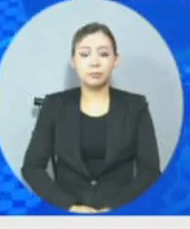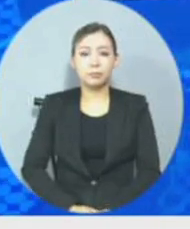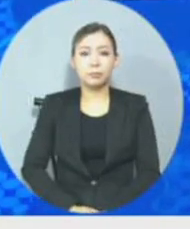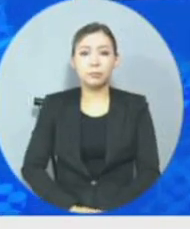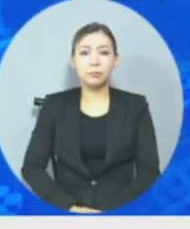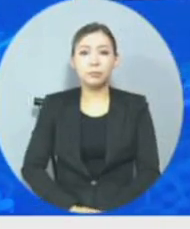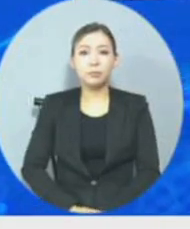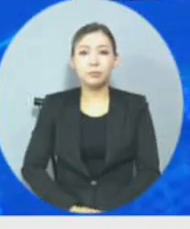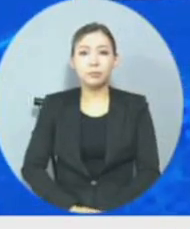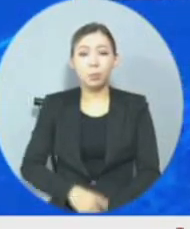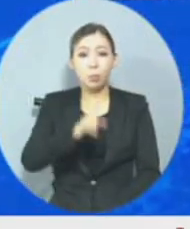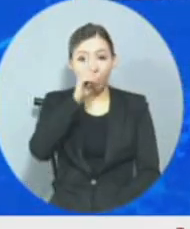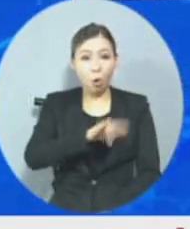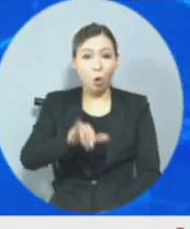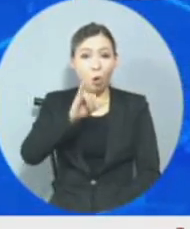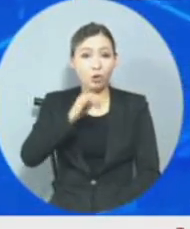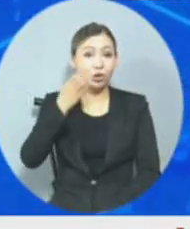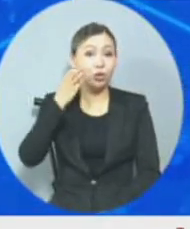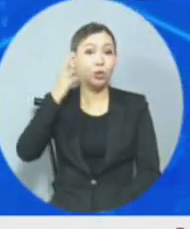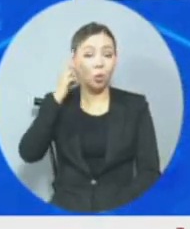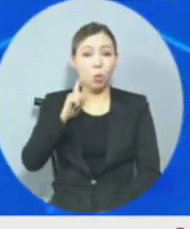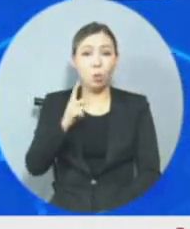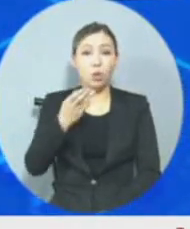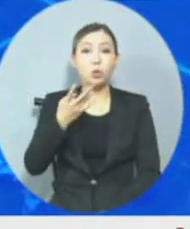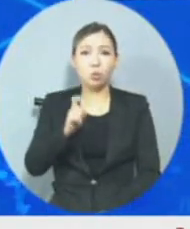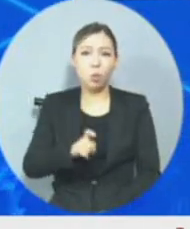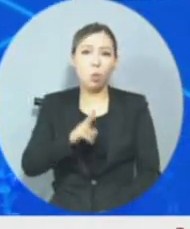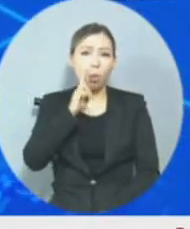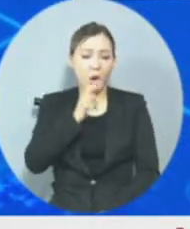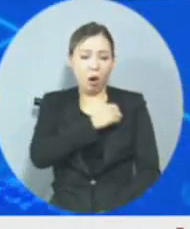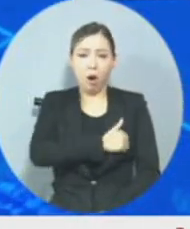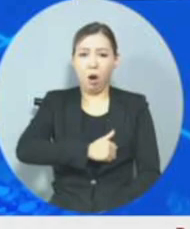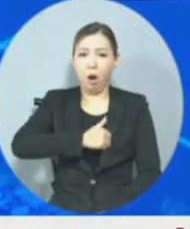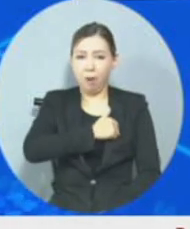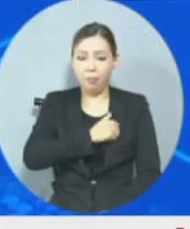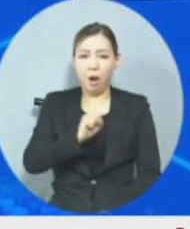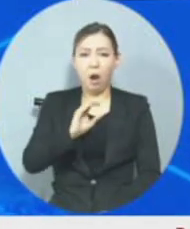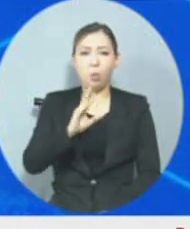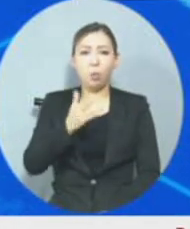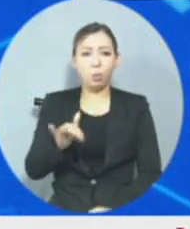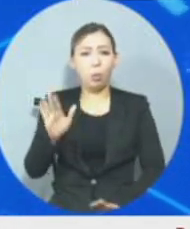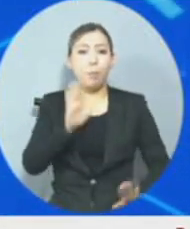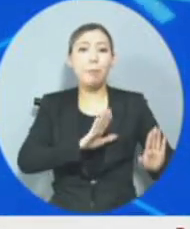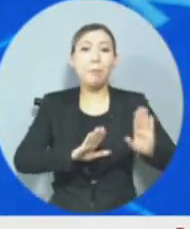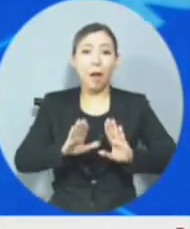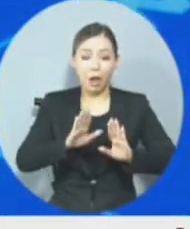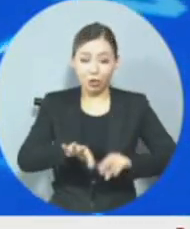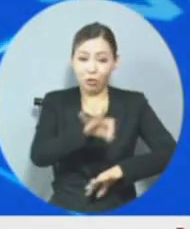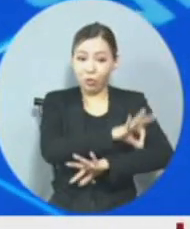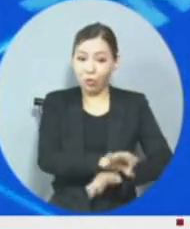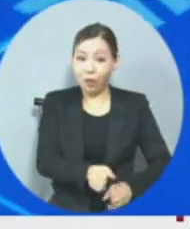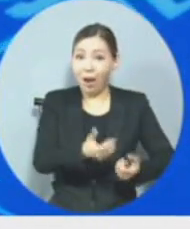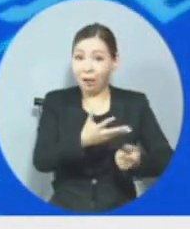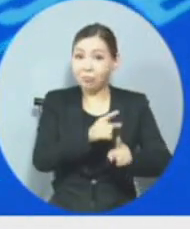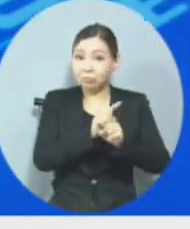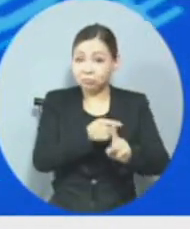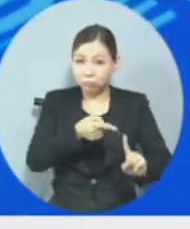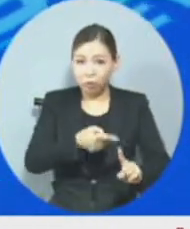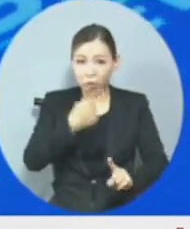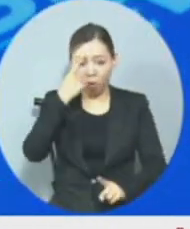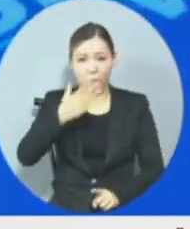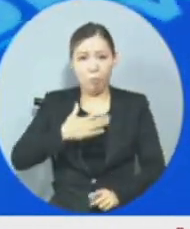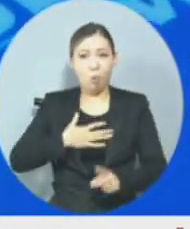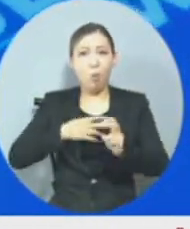Дараагийн мэдээ хүлээвэн үү? Монголын ерөнхийлөгч хөрөлсөх хүнсний хангамж аюулгүй байдал үндэсний хөдөлгөөний хүрээнд за үндэсний үйлдвэрүүдийн үйл